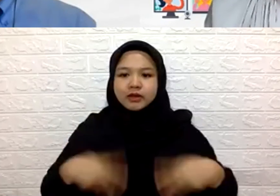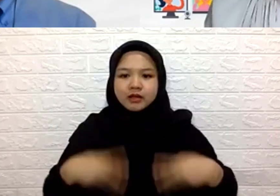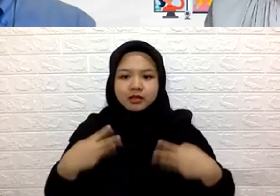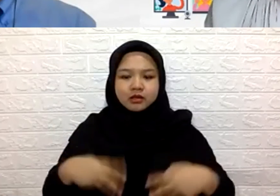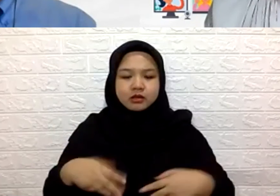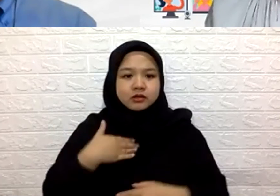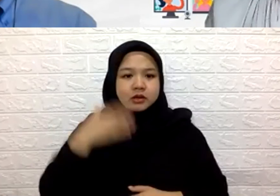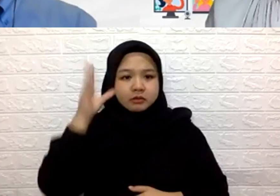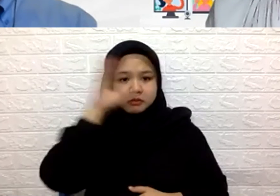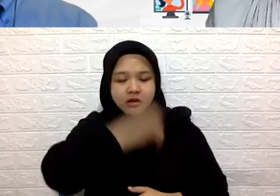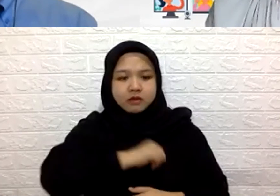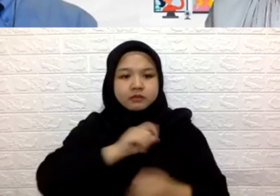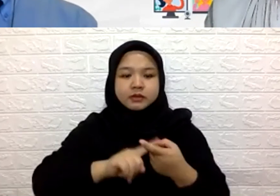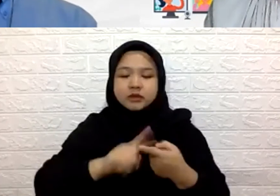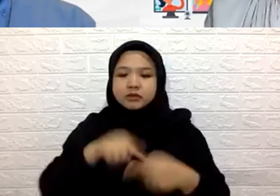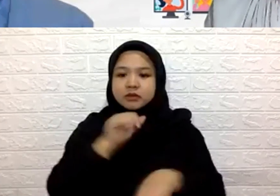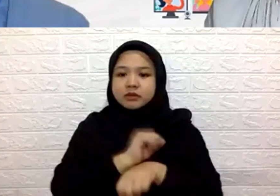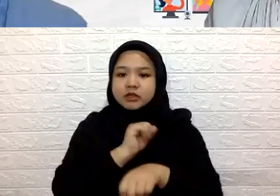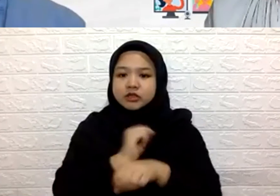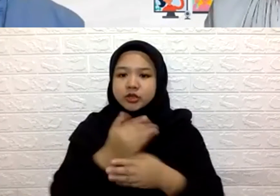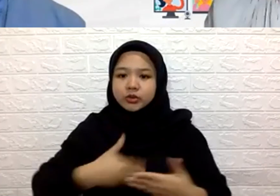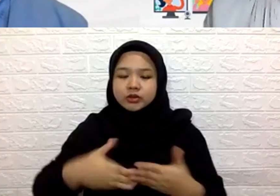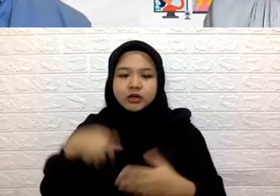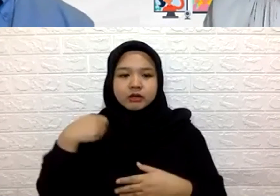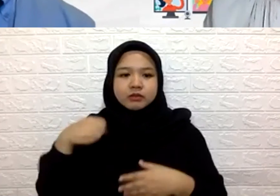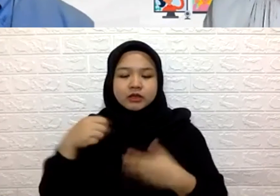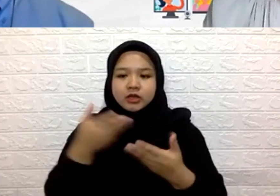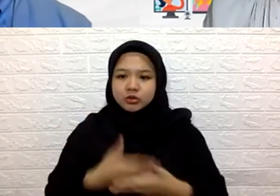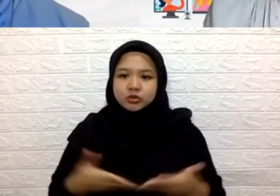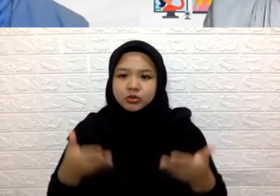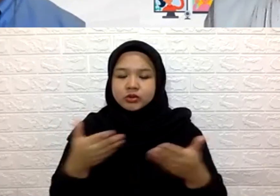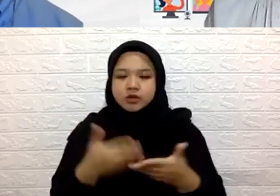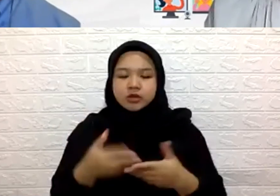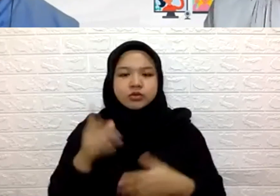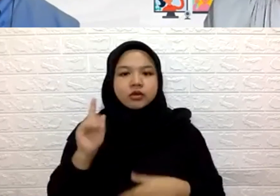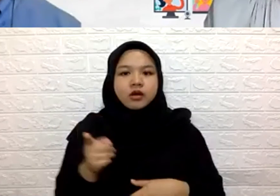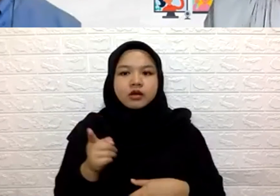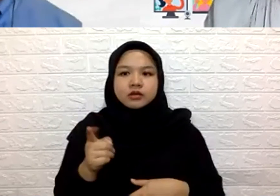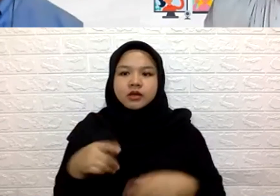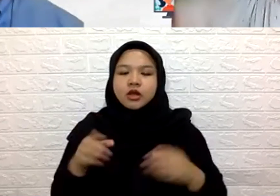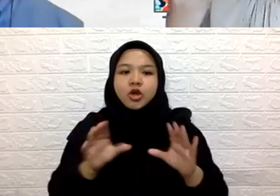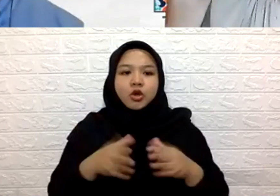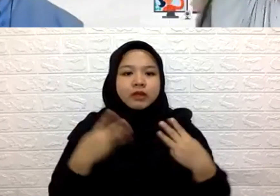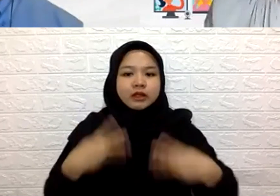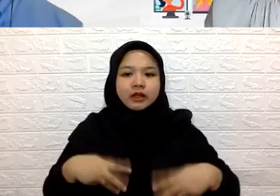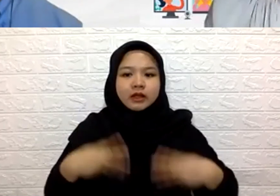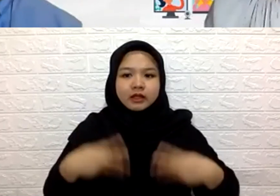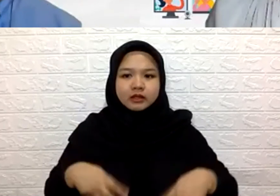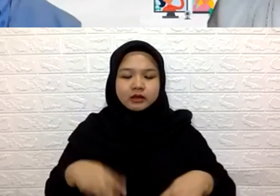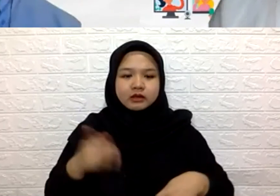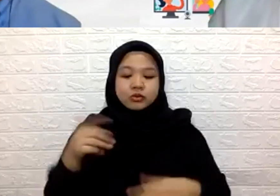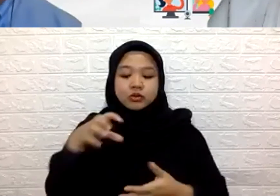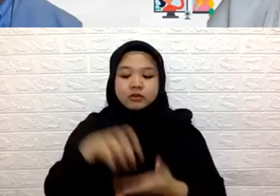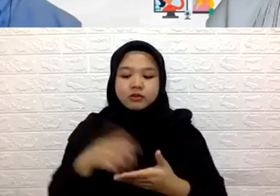bahwa teman-teman pekerja sosial, baik di Kementerian Sosial, juga ada yang namanya komite etik, jadi itu menjadi satu tempat untuk